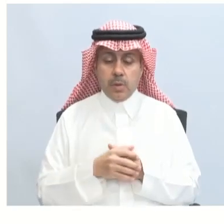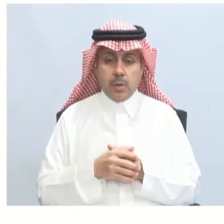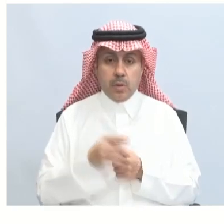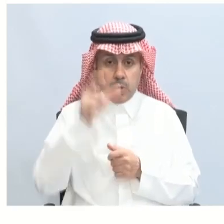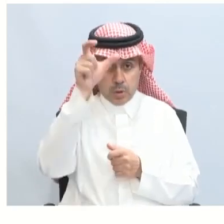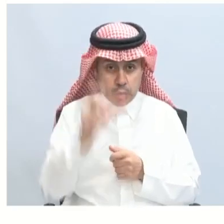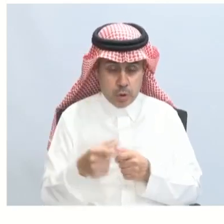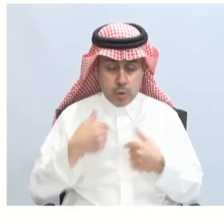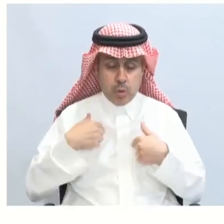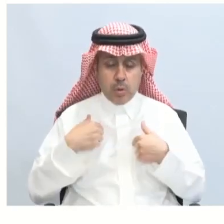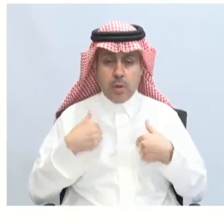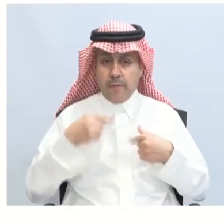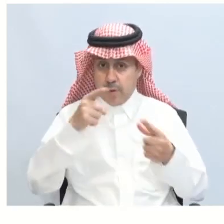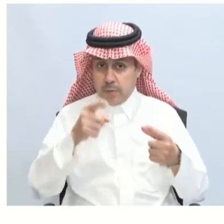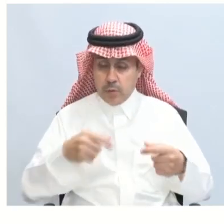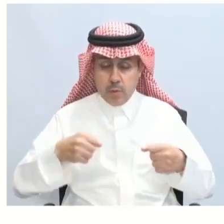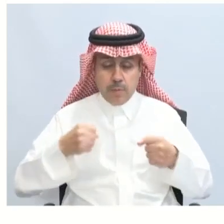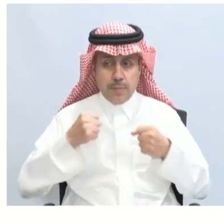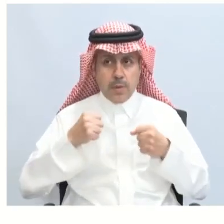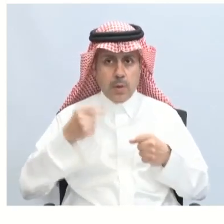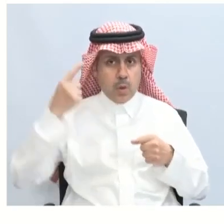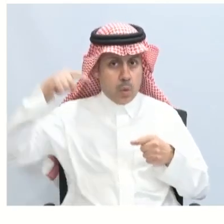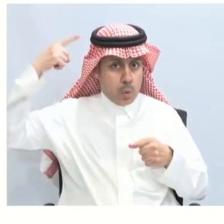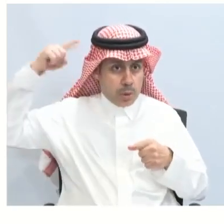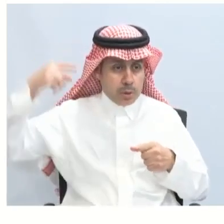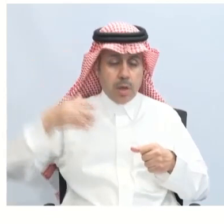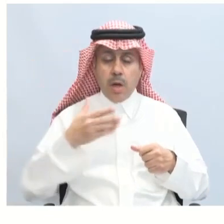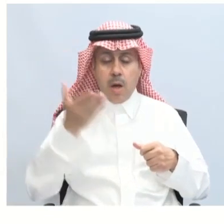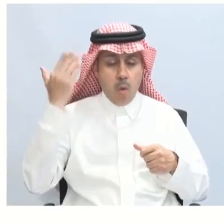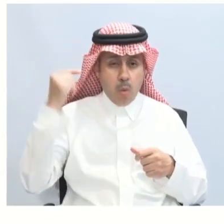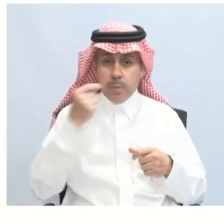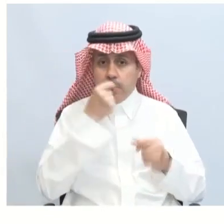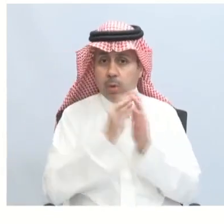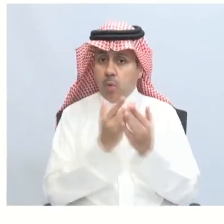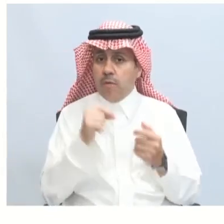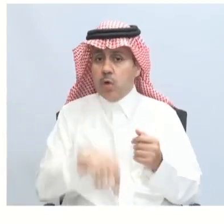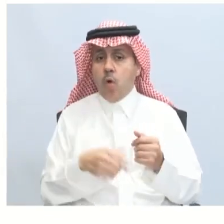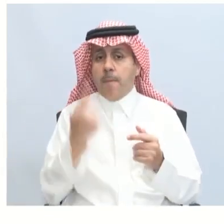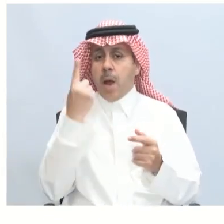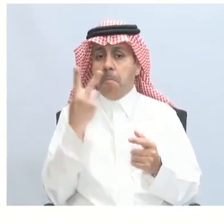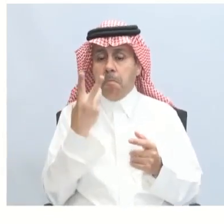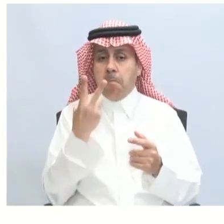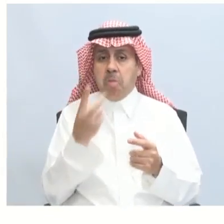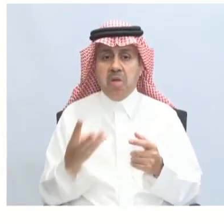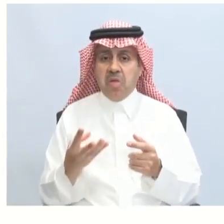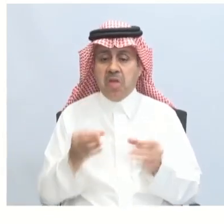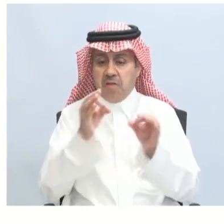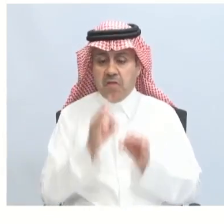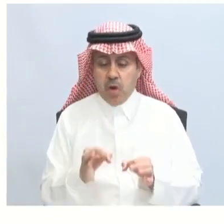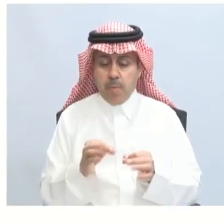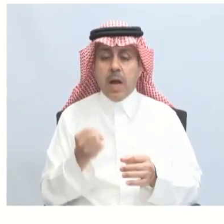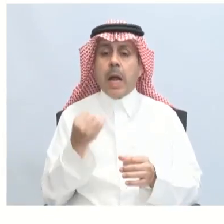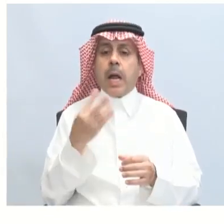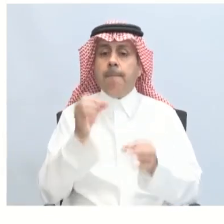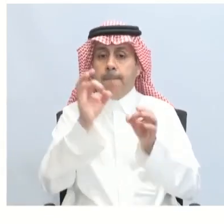يتعلق بقراءه هذا القران كم من الايات نقراها في يومنا هذه الفائده نستفيدها اننا